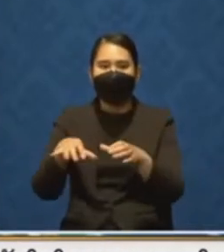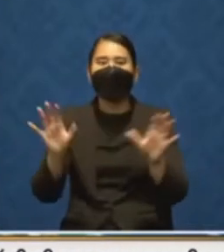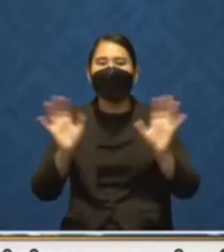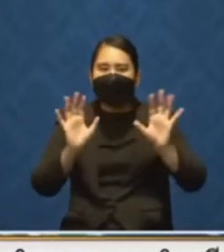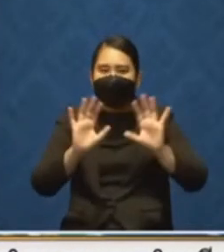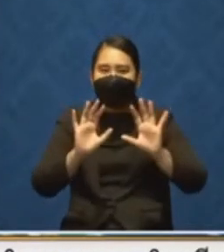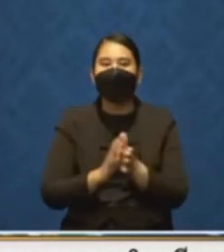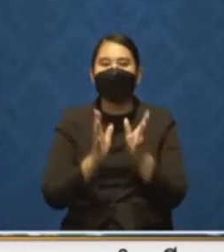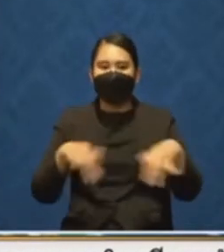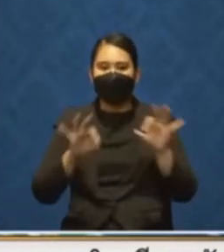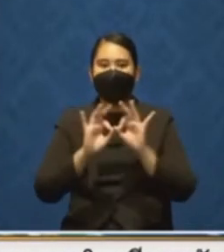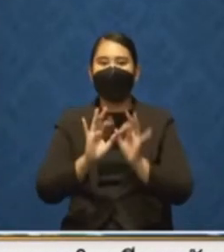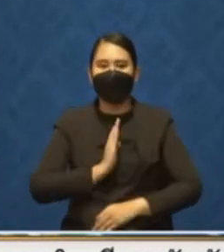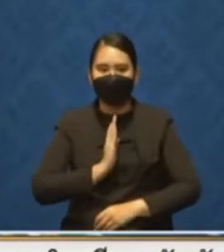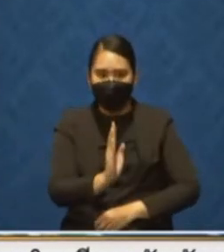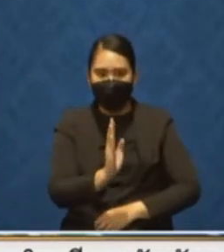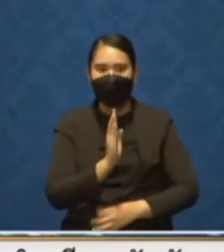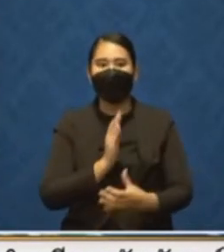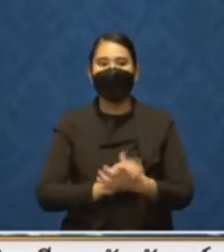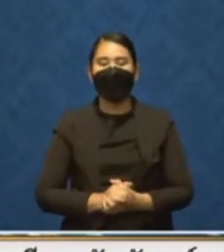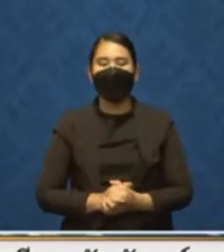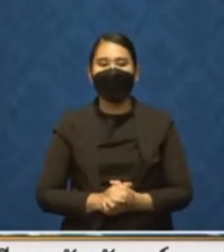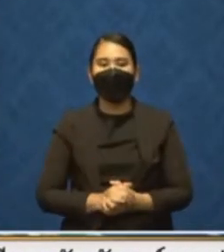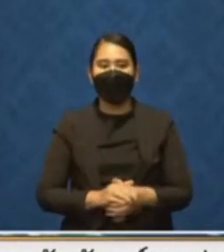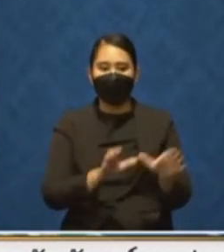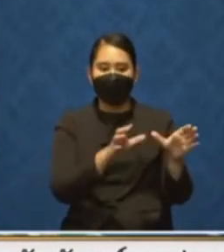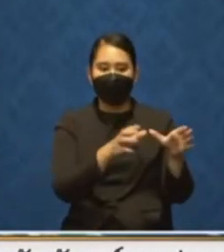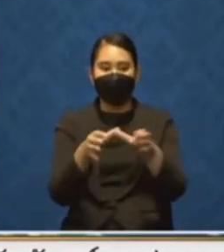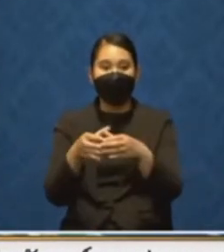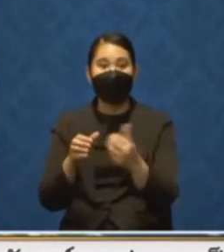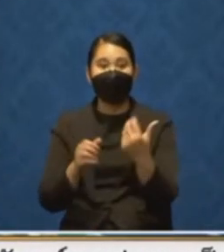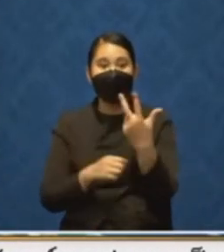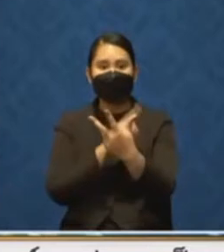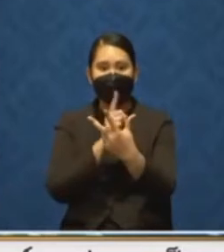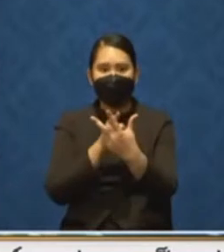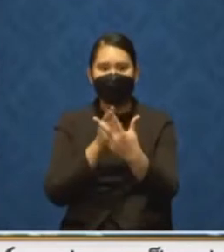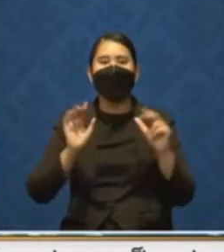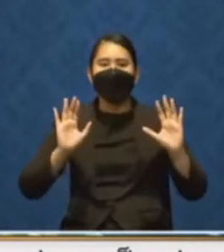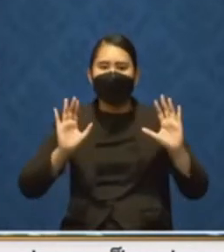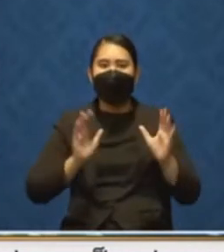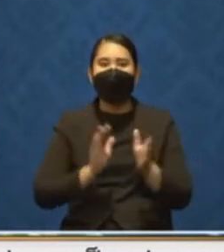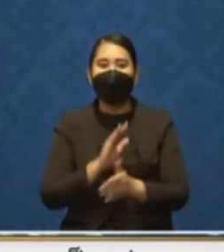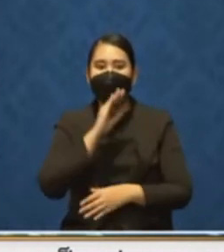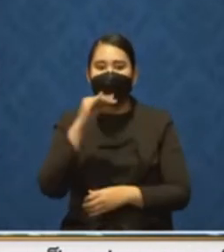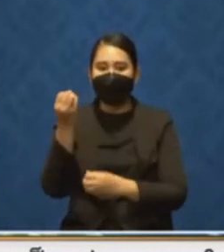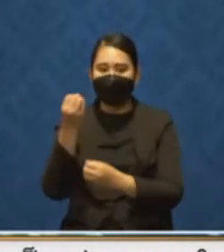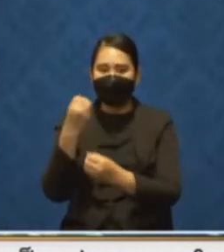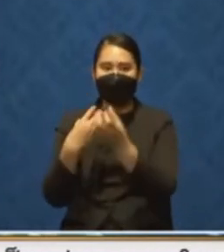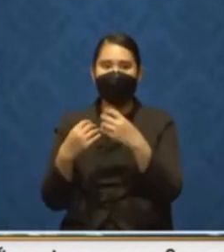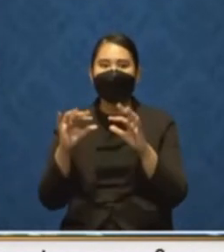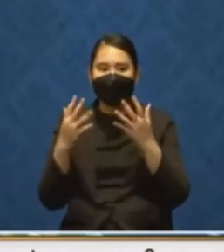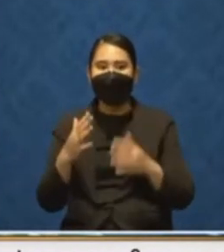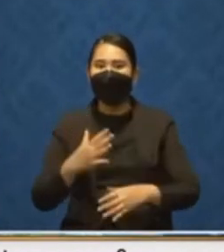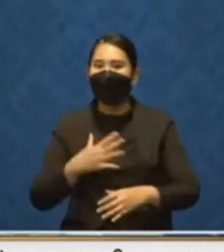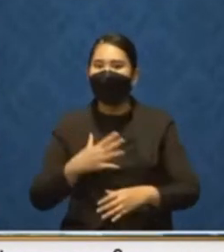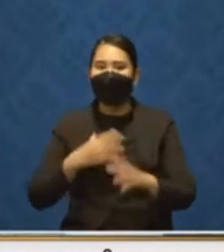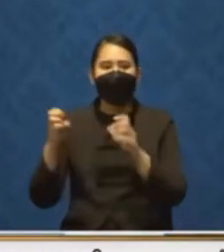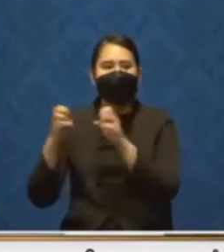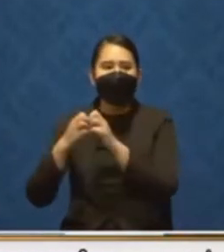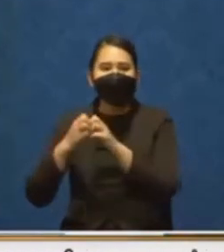คอร์สเพียงซื่อสัตย์กันหน่อยก็แล้วกันนะใน 3กลุ่มนี้ให้มาต้าไปแค่นั้นเองเข้าไปโรงเรียนคนมายุ่งกับมั้ย